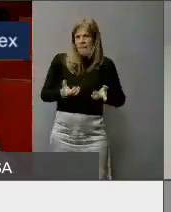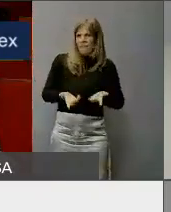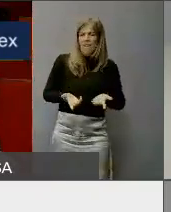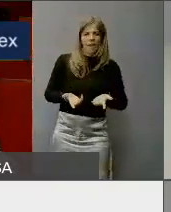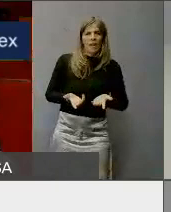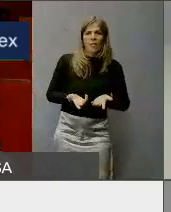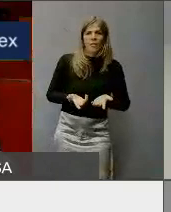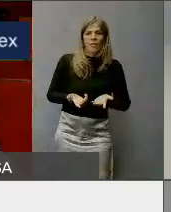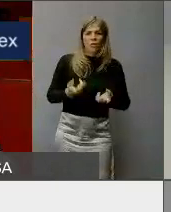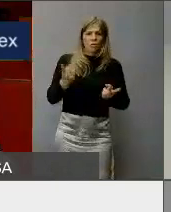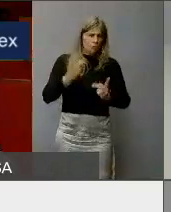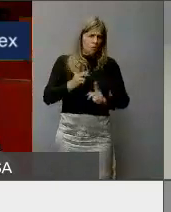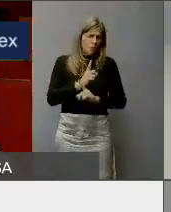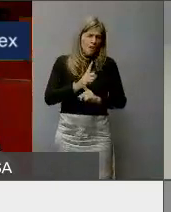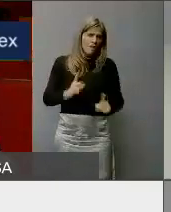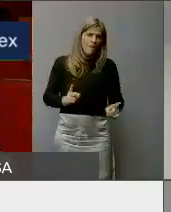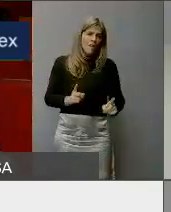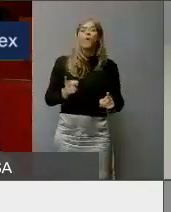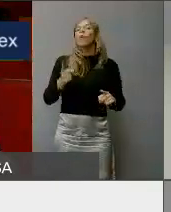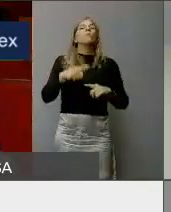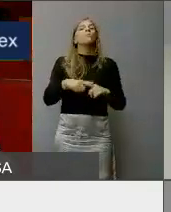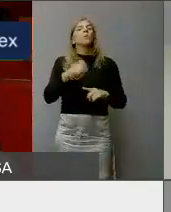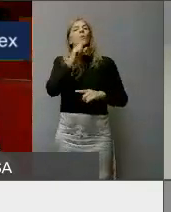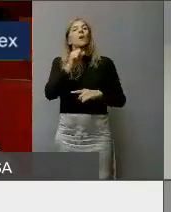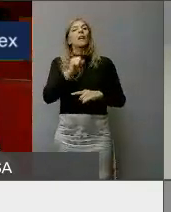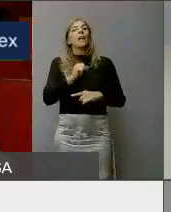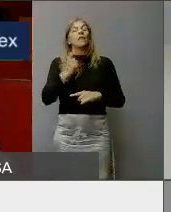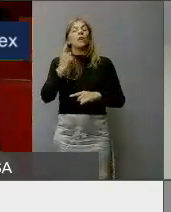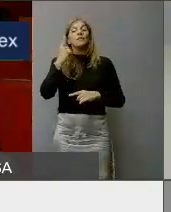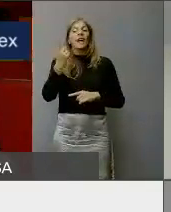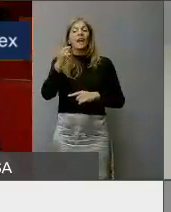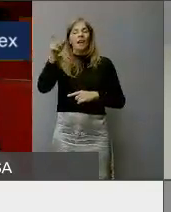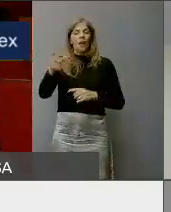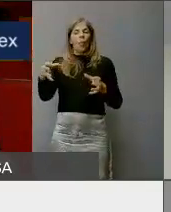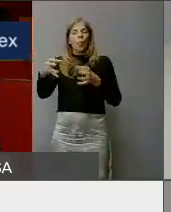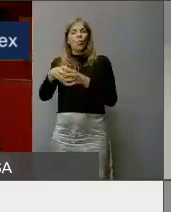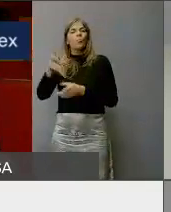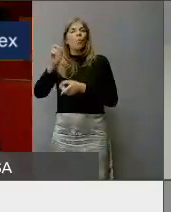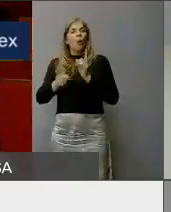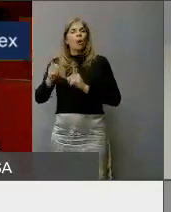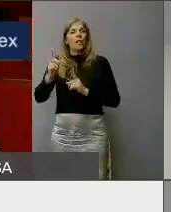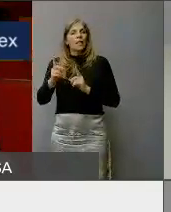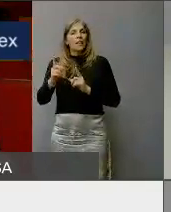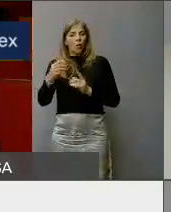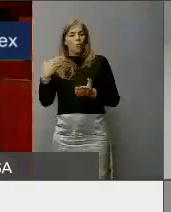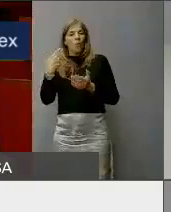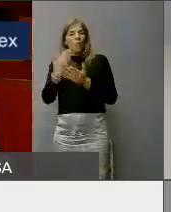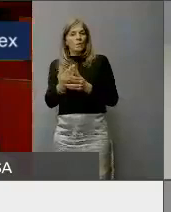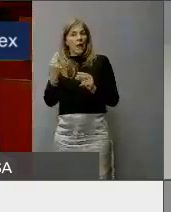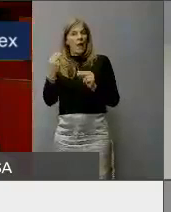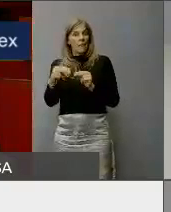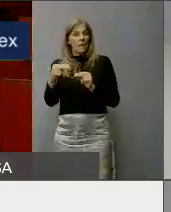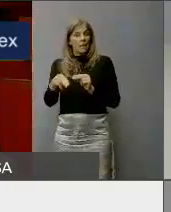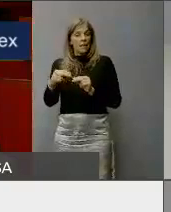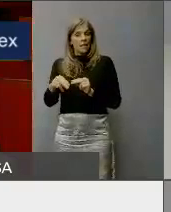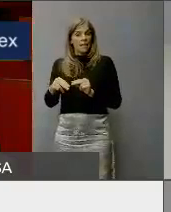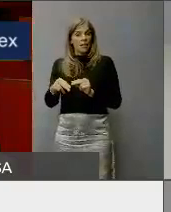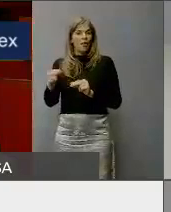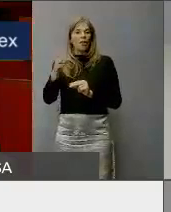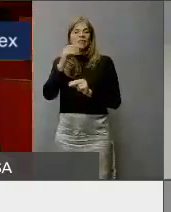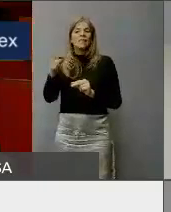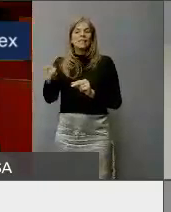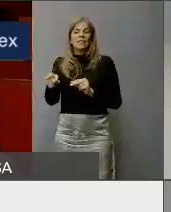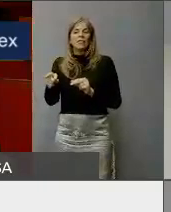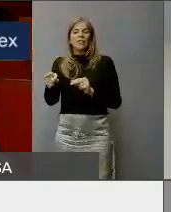soprattutto credo che politicamente se uno sarà un emendamento secondo me è merda un regolamento